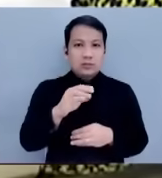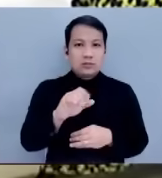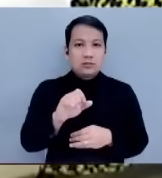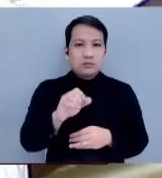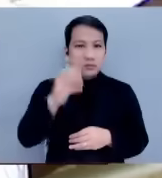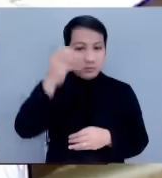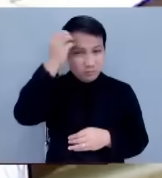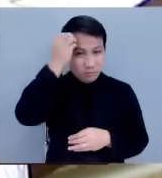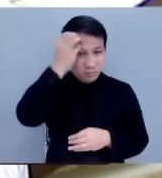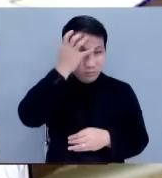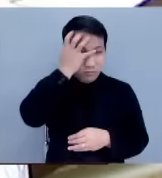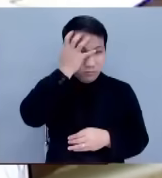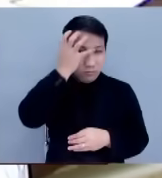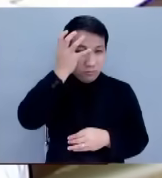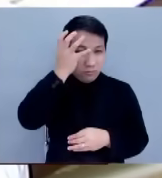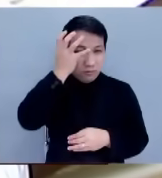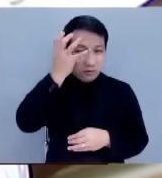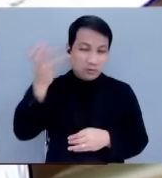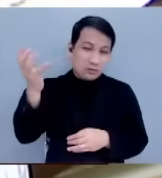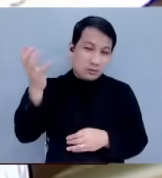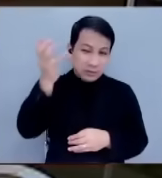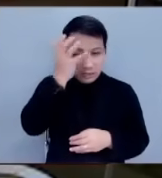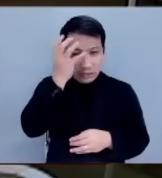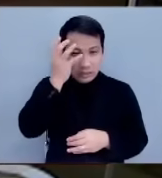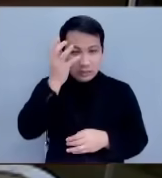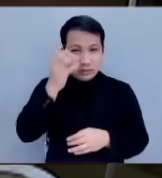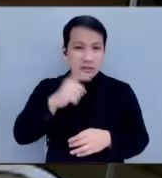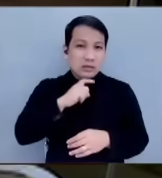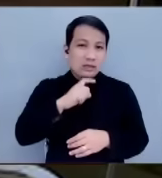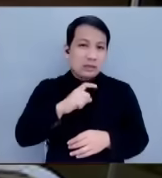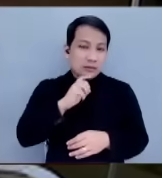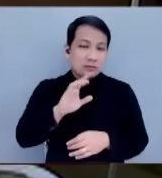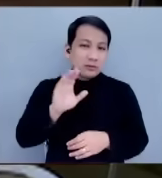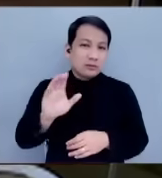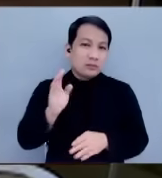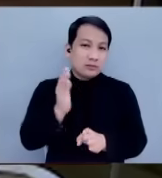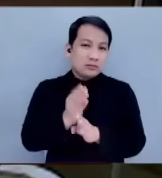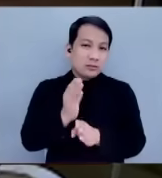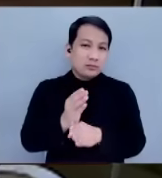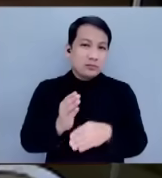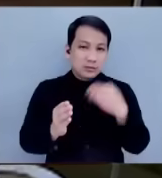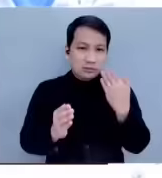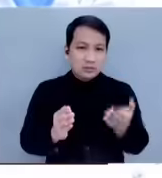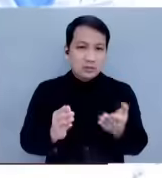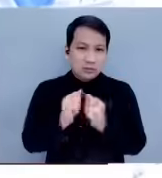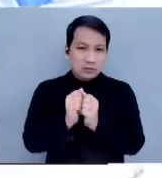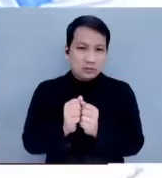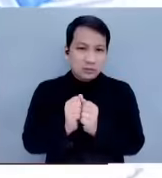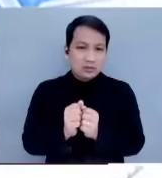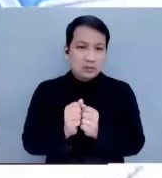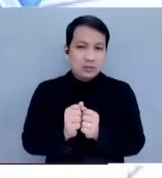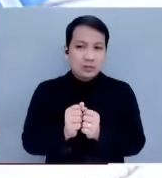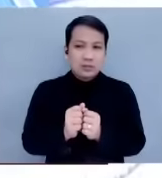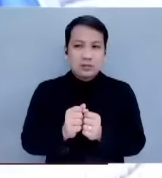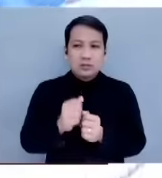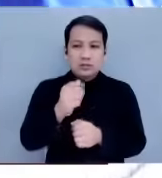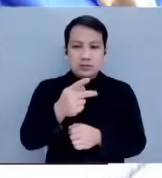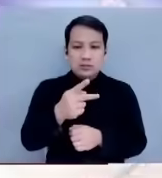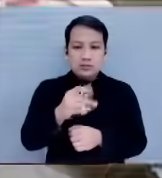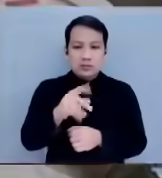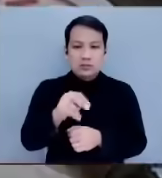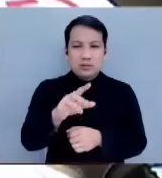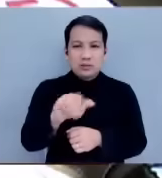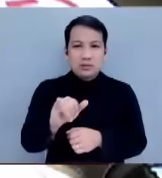mukha matapos tumama ang ulo sa mga bakal sa bus. Nasawi ang isa sa mga kasama niyang Kenyan at maging ang isa pang Pinoy na